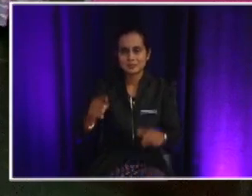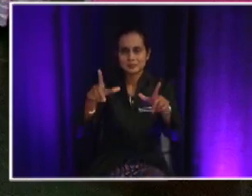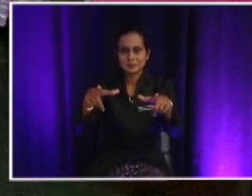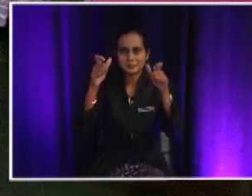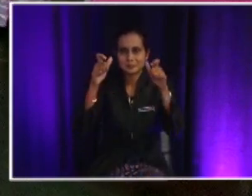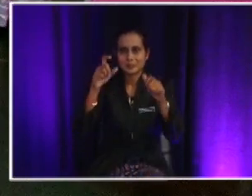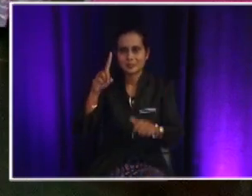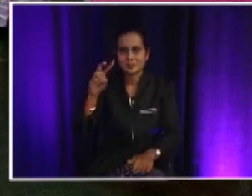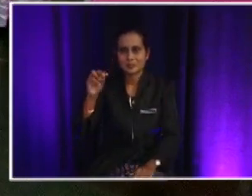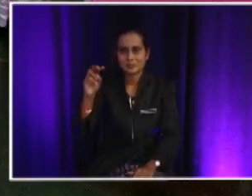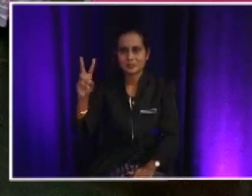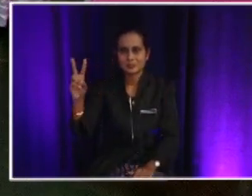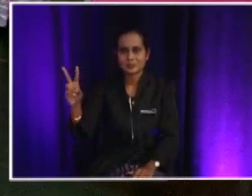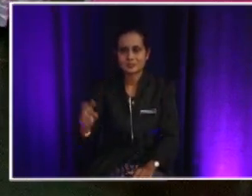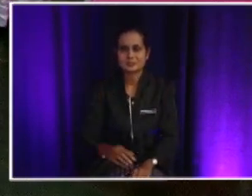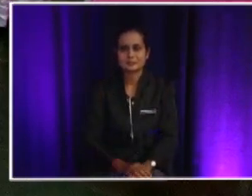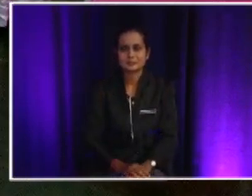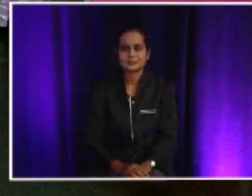Didik TV KPM.